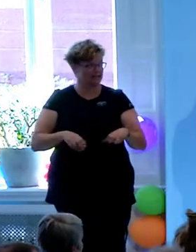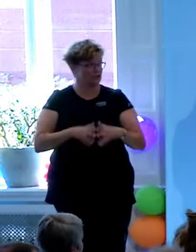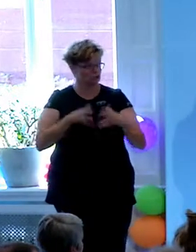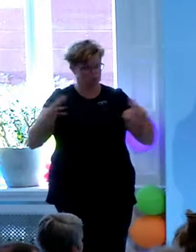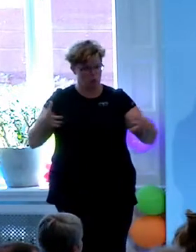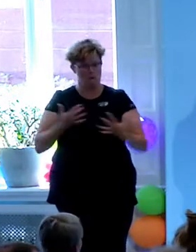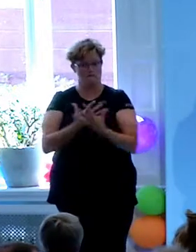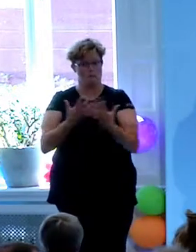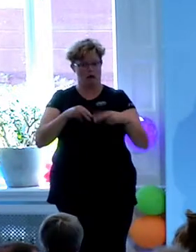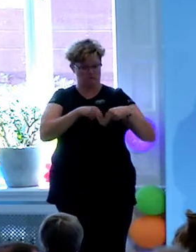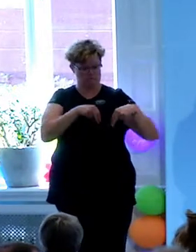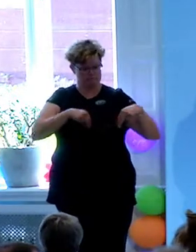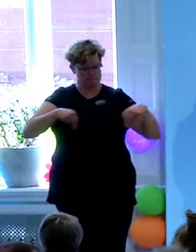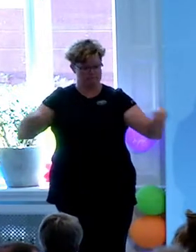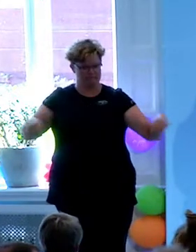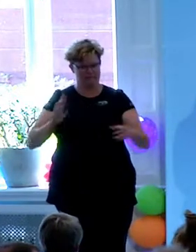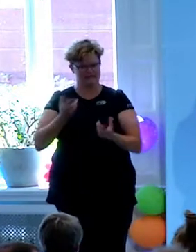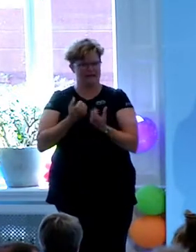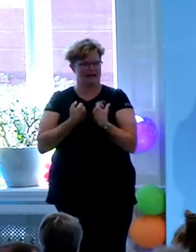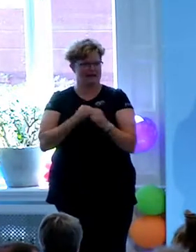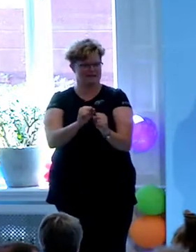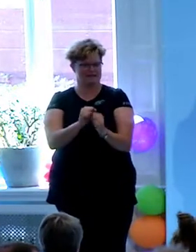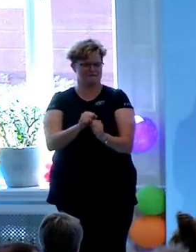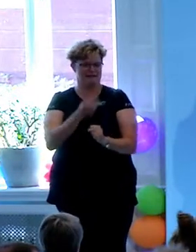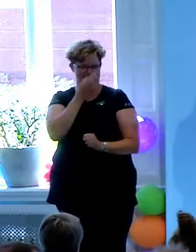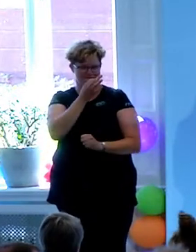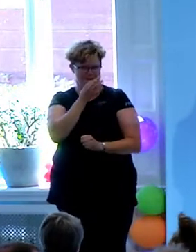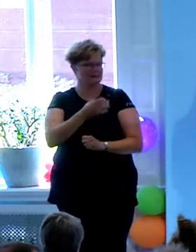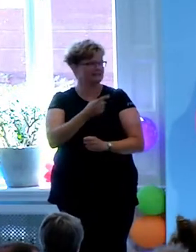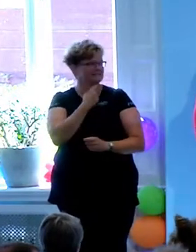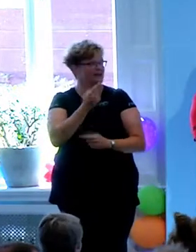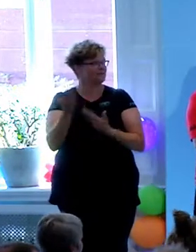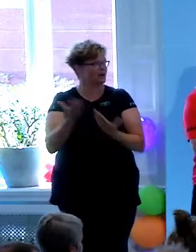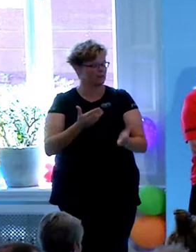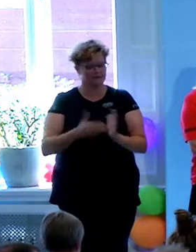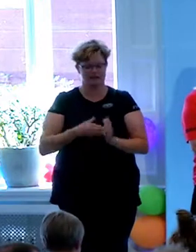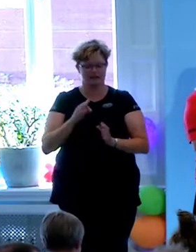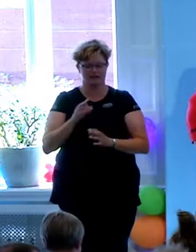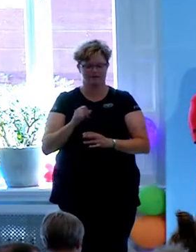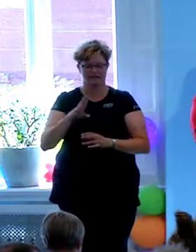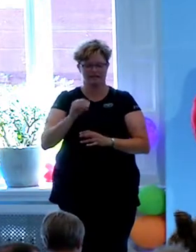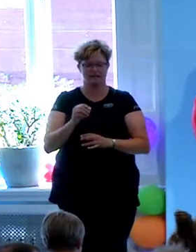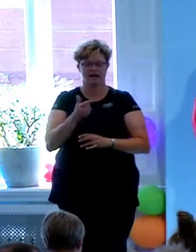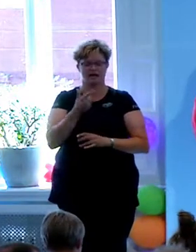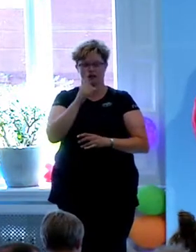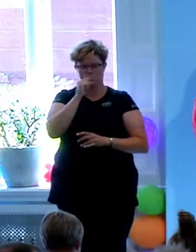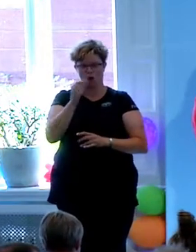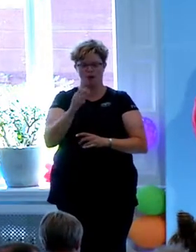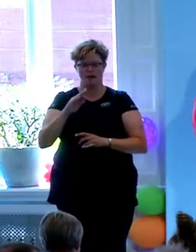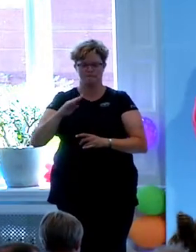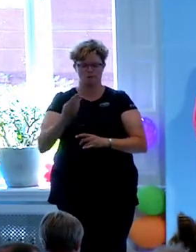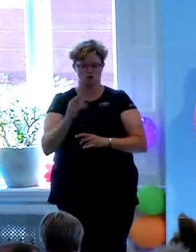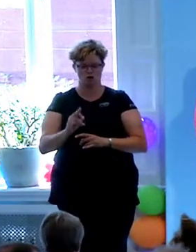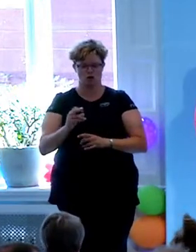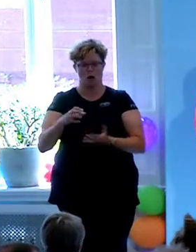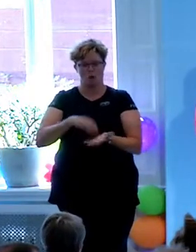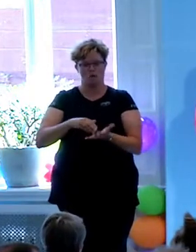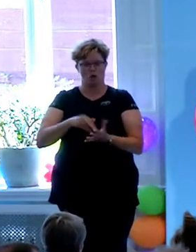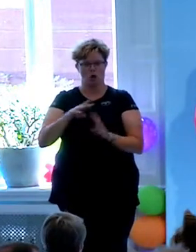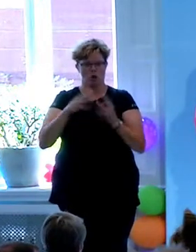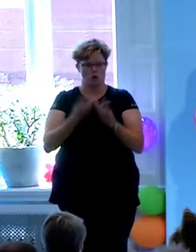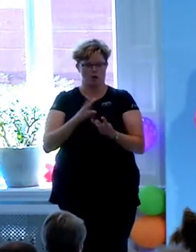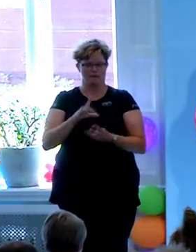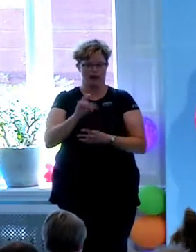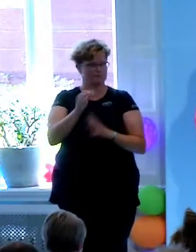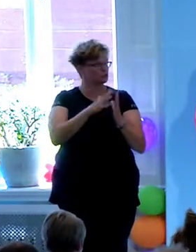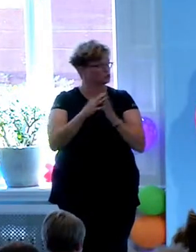Stor, många är på plats. Det är en engagerande fråga. Jag vill säga välkommen till Frida Trollmyr. Du är kommunalråd